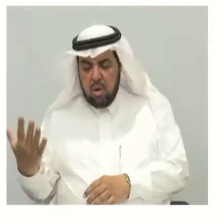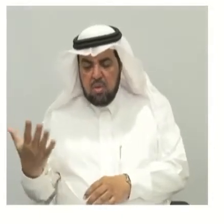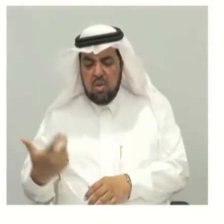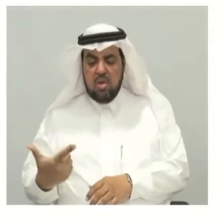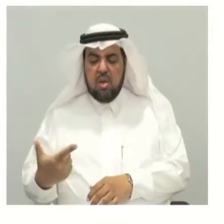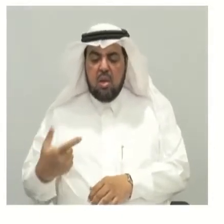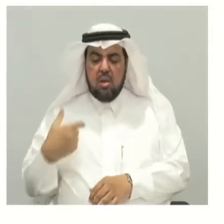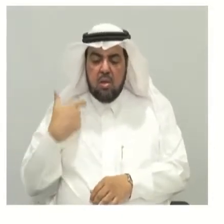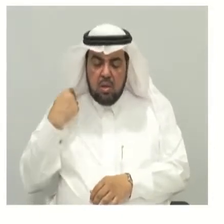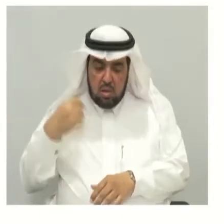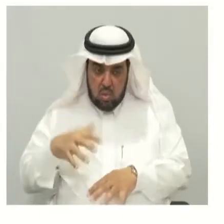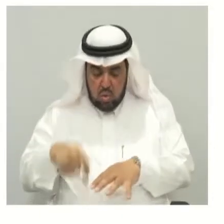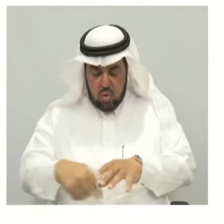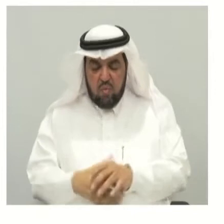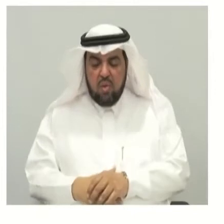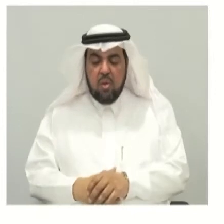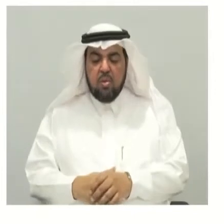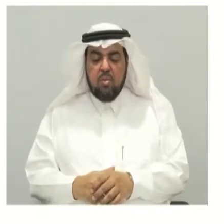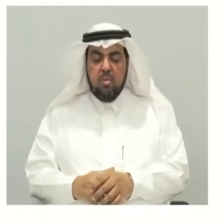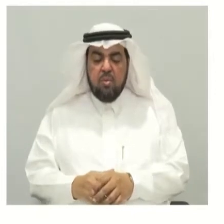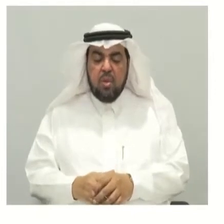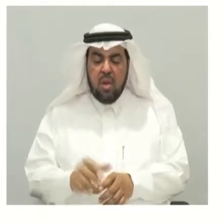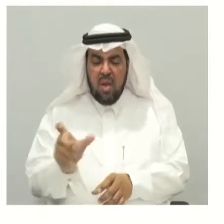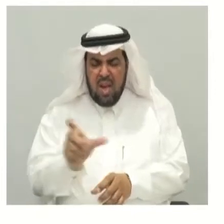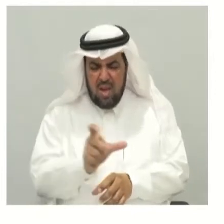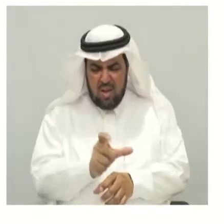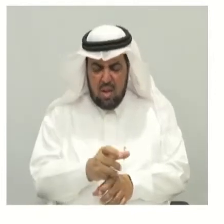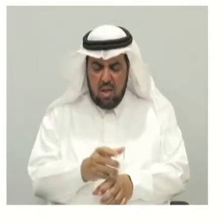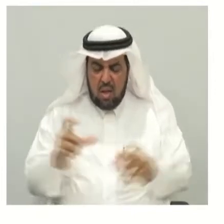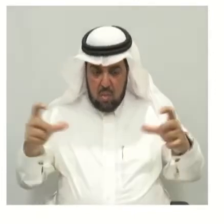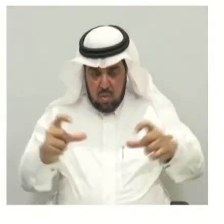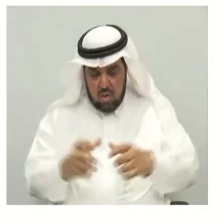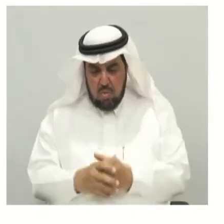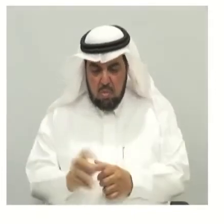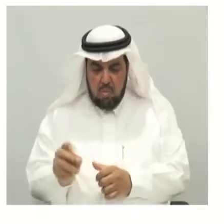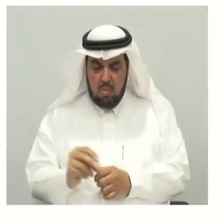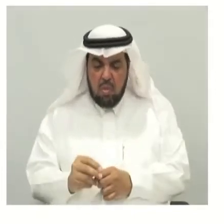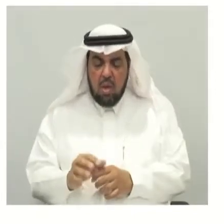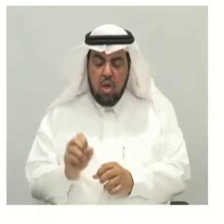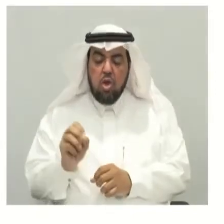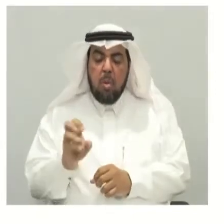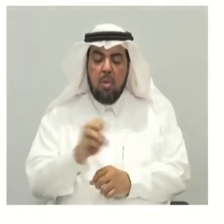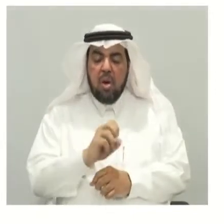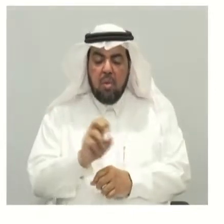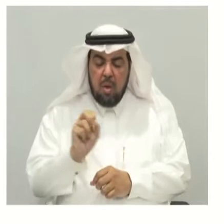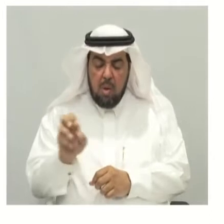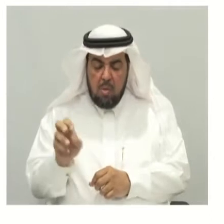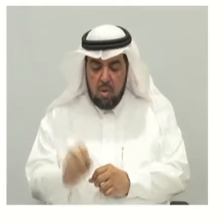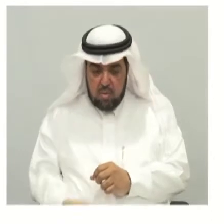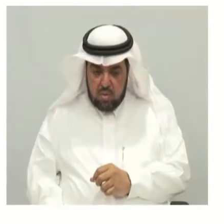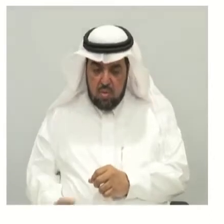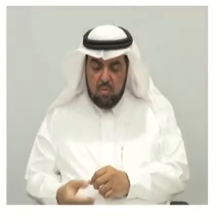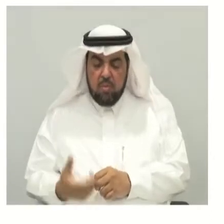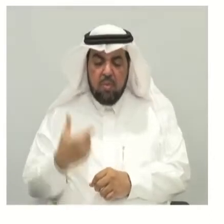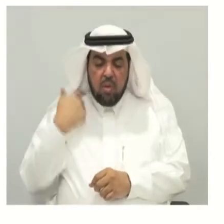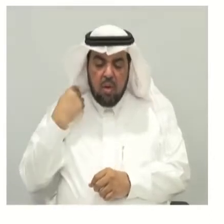1 2 3 4 5 6، ويتواجد أيضا عندنا كلمات أو عبارات كأنها ماذا؟ منبهة. طيب إذا هو